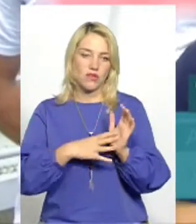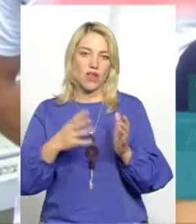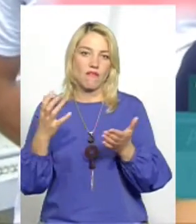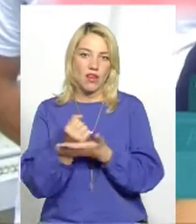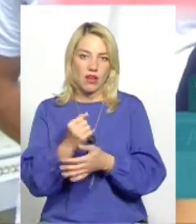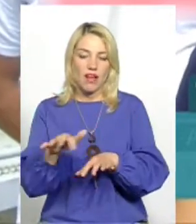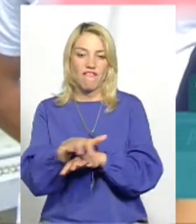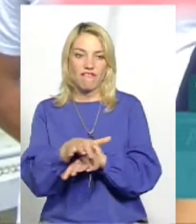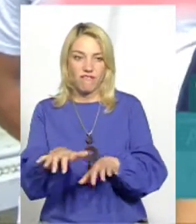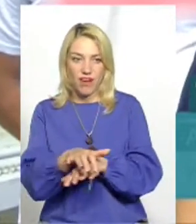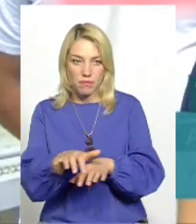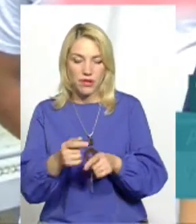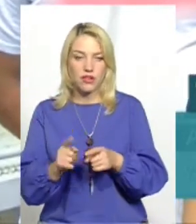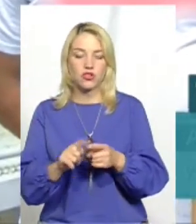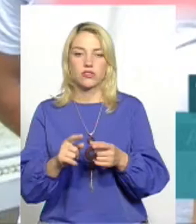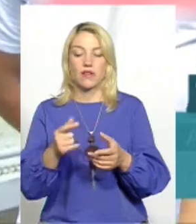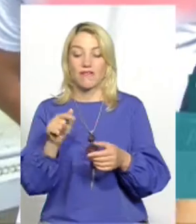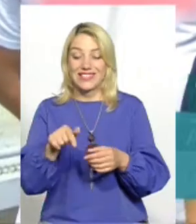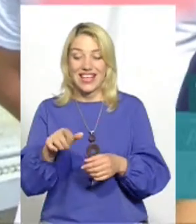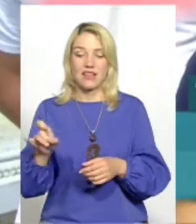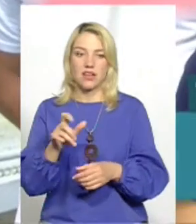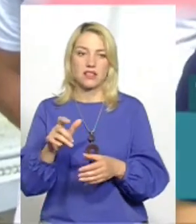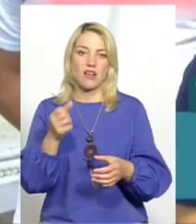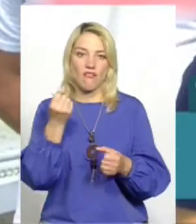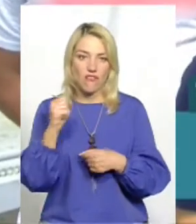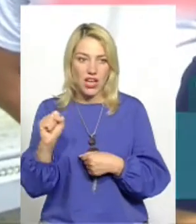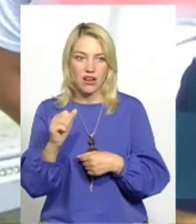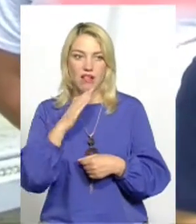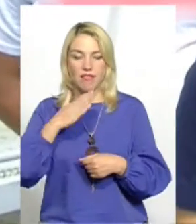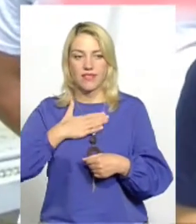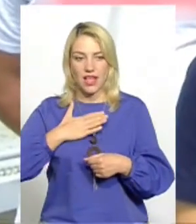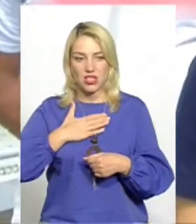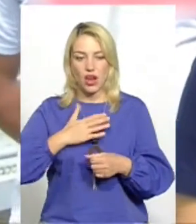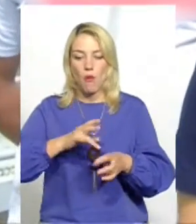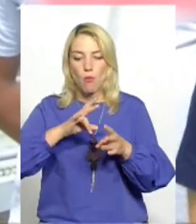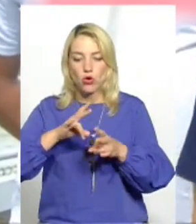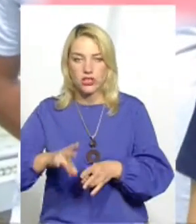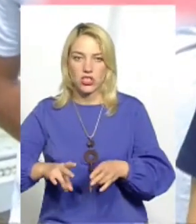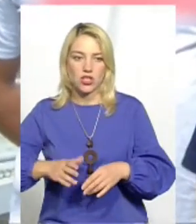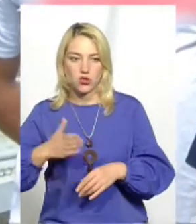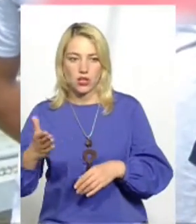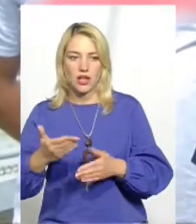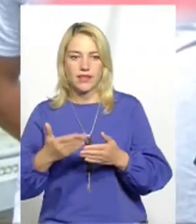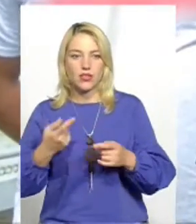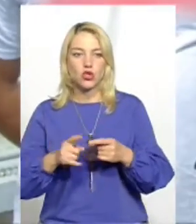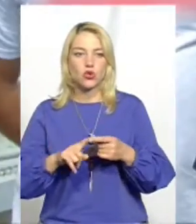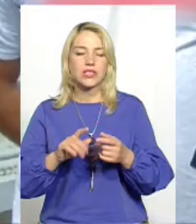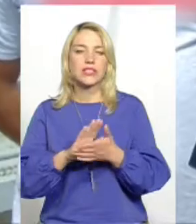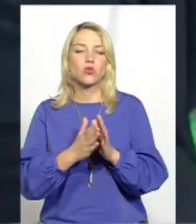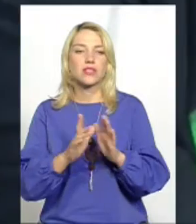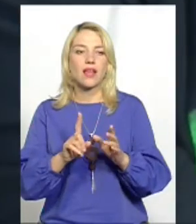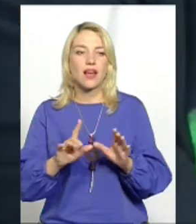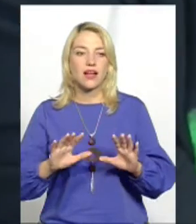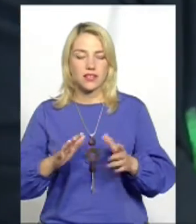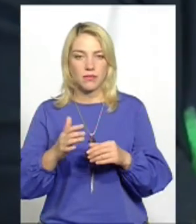але цей раз все-таки виграв суд наша сторона, скажімо так, постраждала сторона від забруднення, від того ситуації, яка склалася. Тому